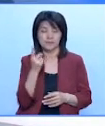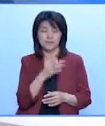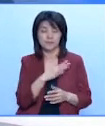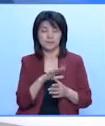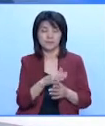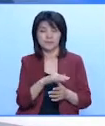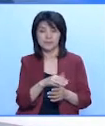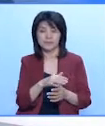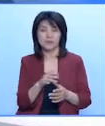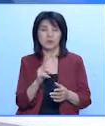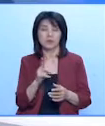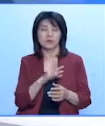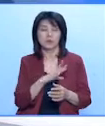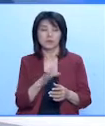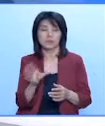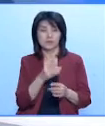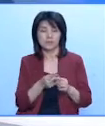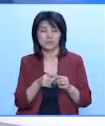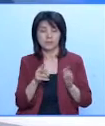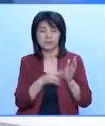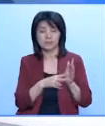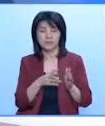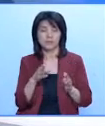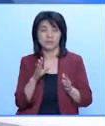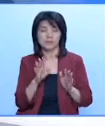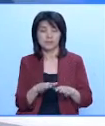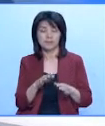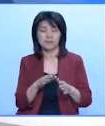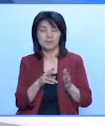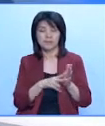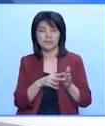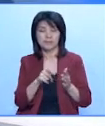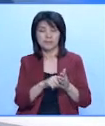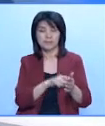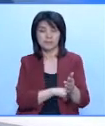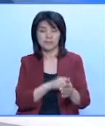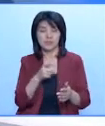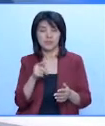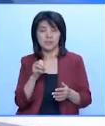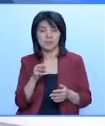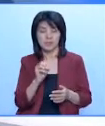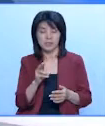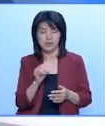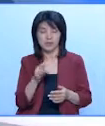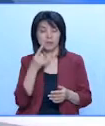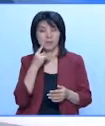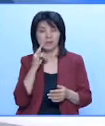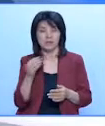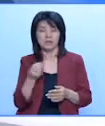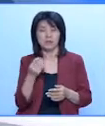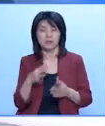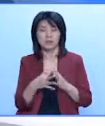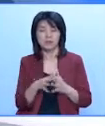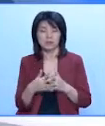бойынша өңделетін аумақ 7000 гектарды құрайды. Оған барлық жағалаудағы аудандар мен Павлодар маңындағы ауылдар кіреді. Толығырақ келесі